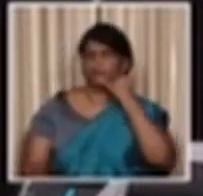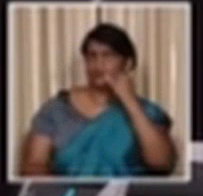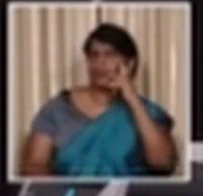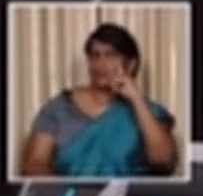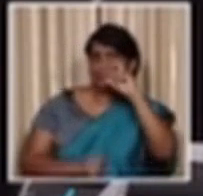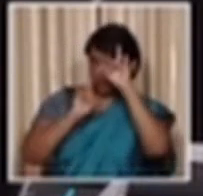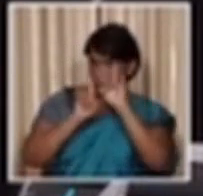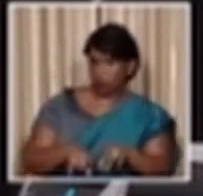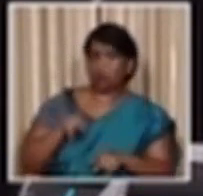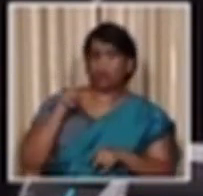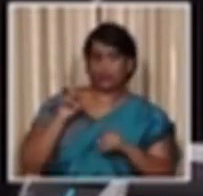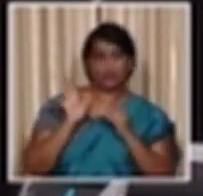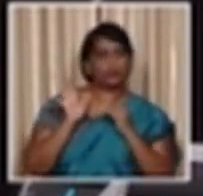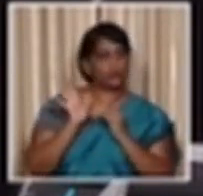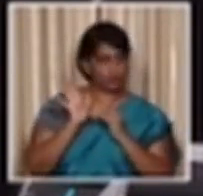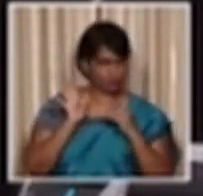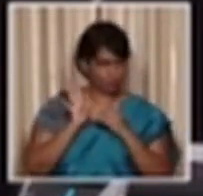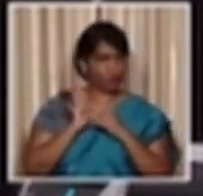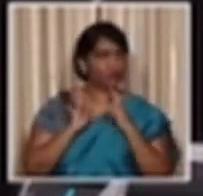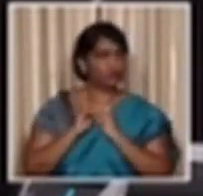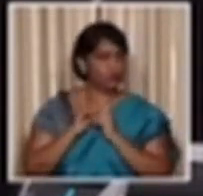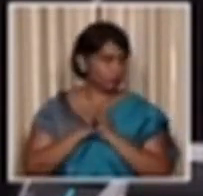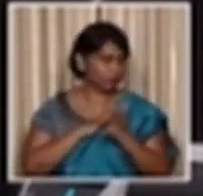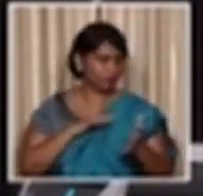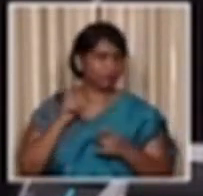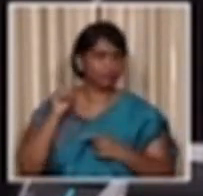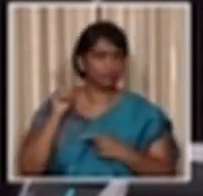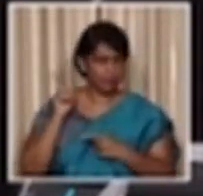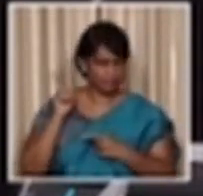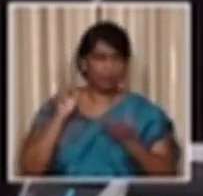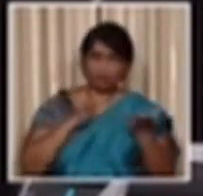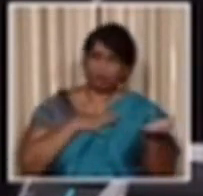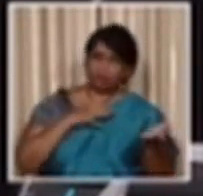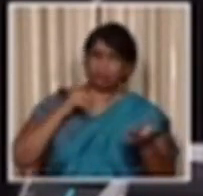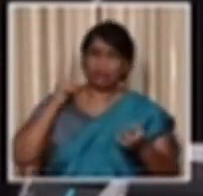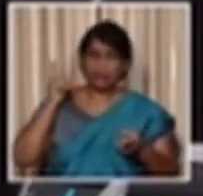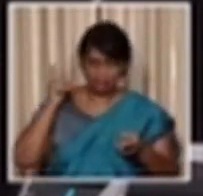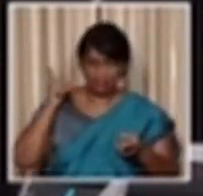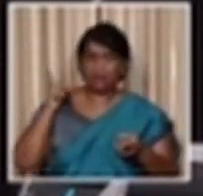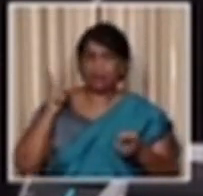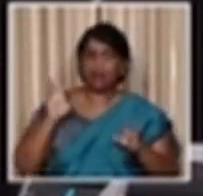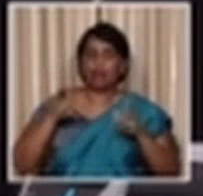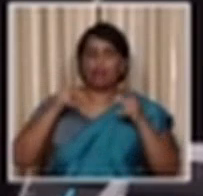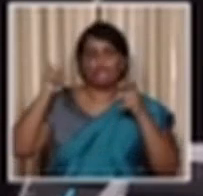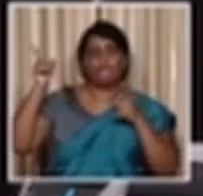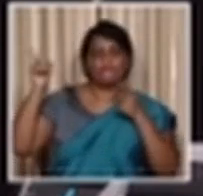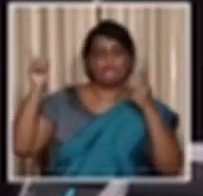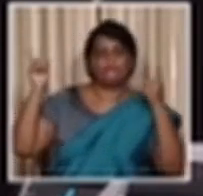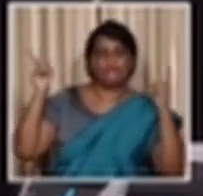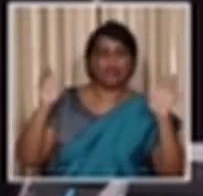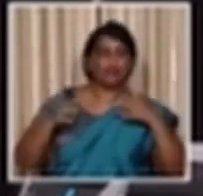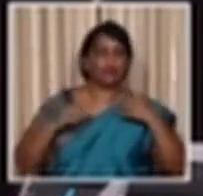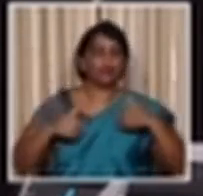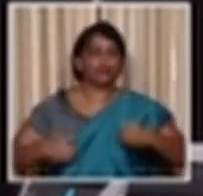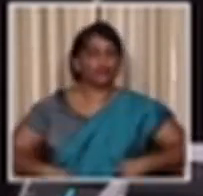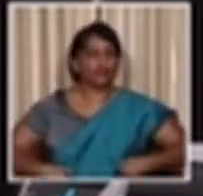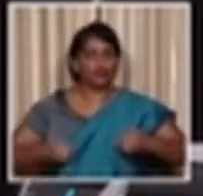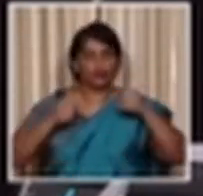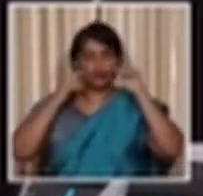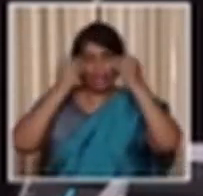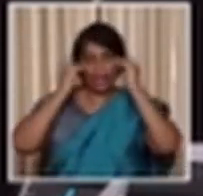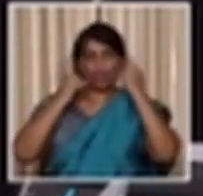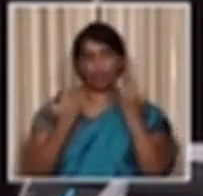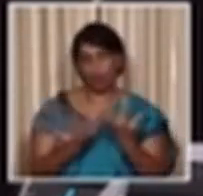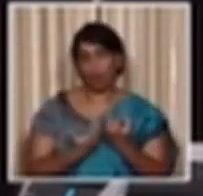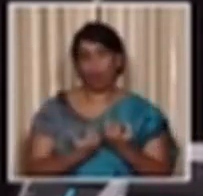වන් සත්වෝද්‍යාන ප්‍රමාණයක් තියෙනවද කියන එක පිළිබඳව, ඒ වගේ තියෙන බවත්, ඒ රටේ රිලව් අවශ්‍යතාවයක්